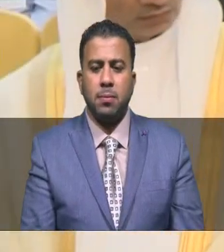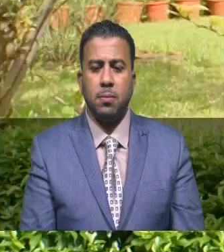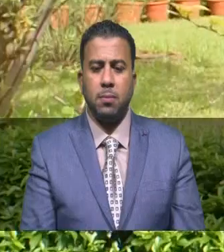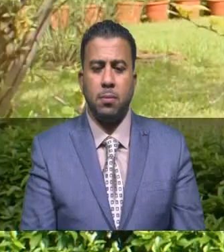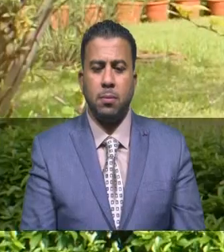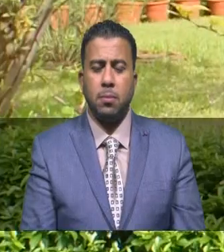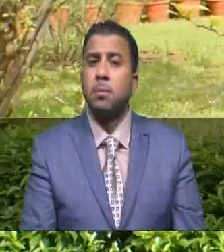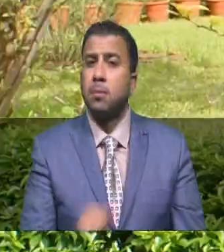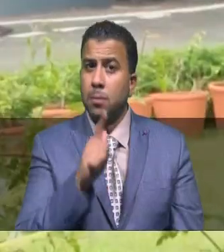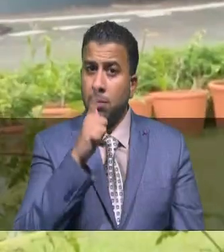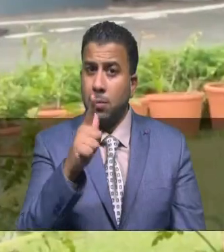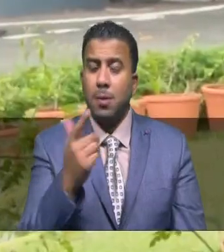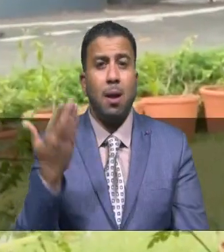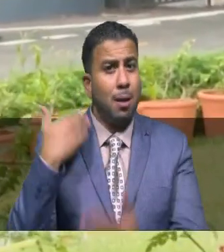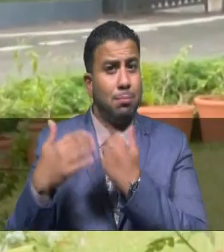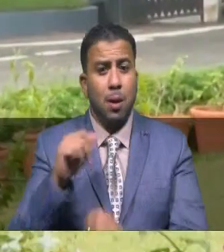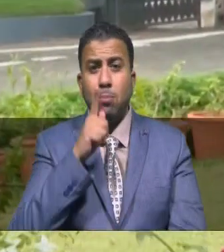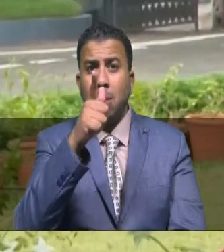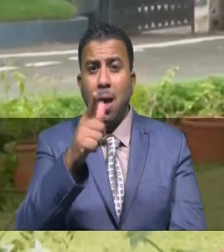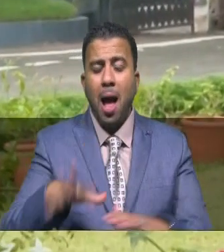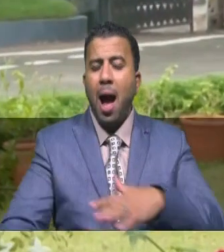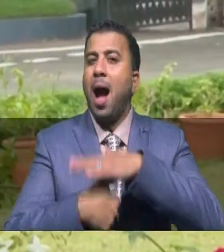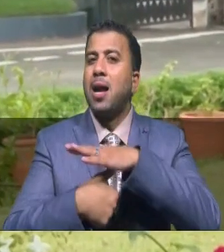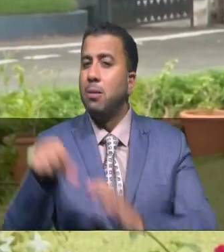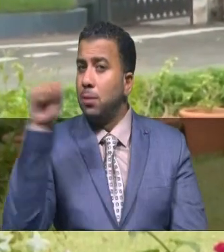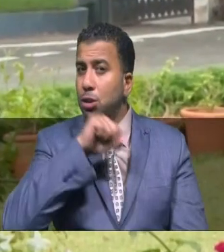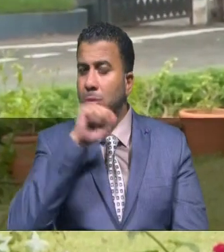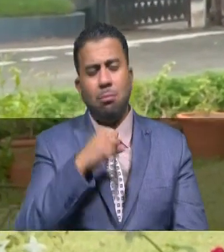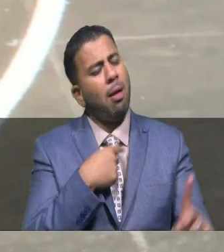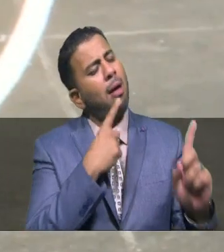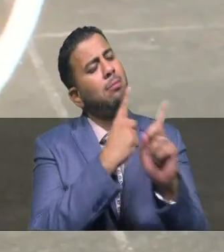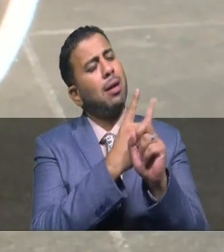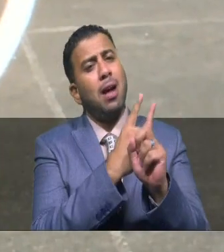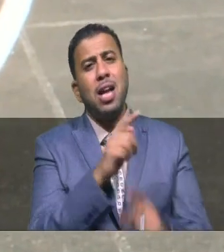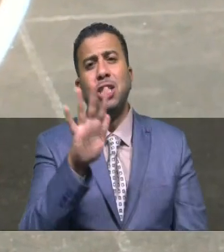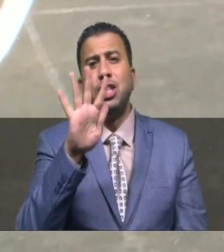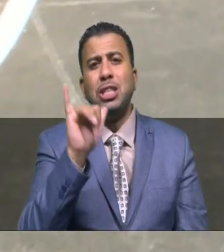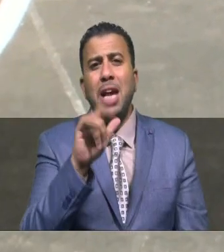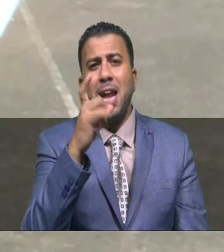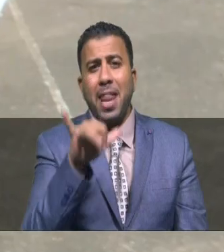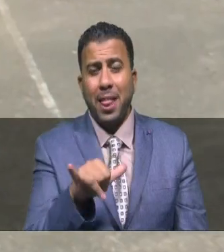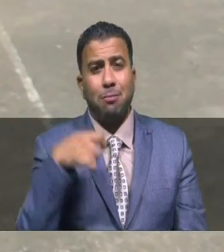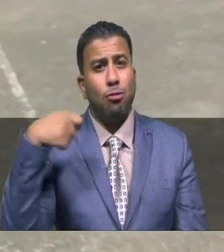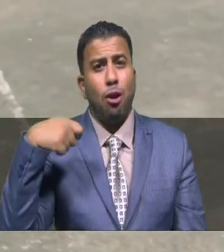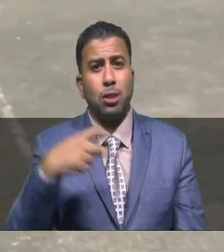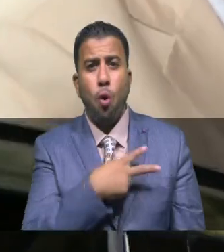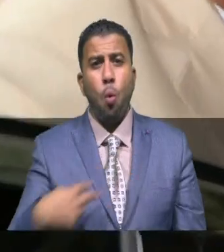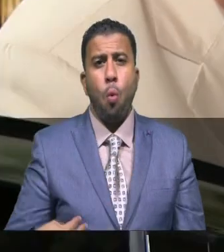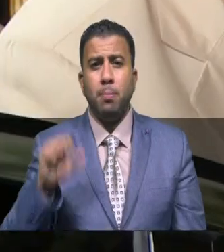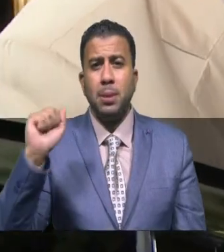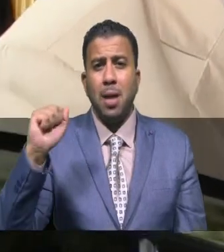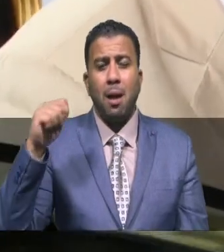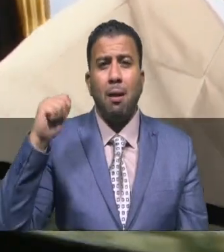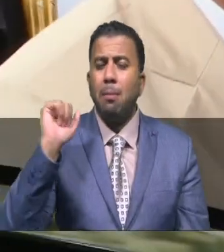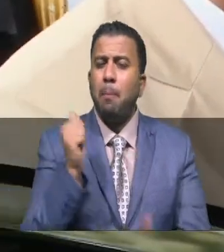هذا وفي وقت سابق كان صاحب السمو حاكم الشارقه قد التقى بمعالي شربنا راي جيان رئيس حكومه الولايه